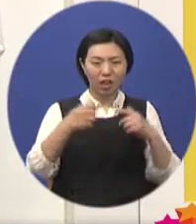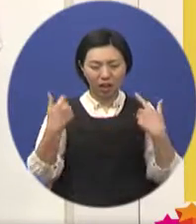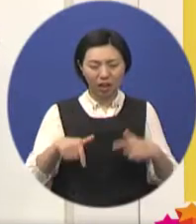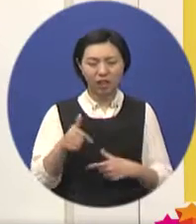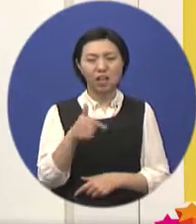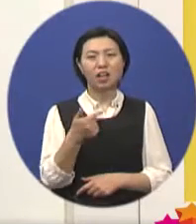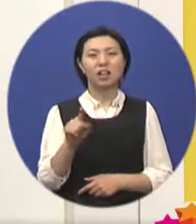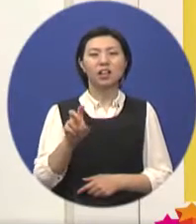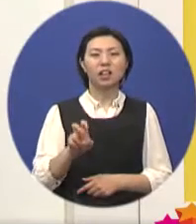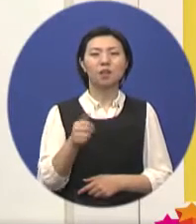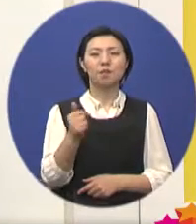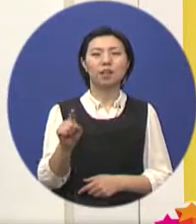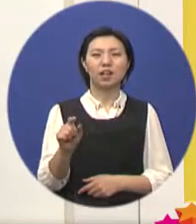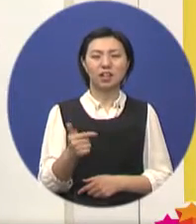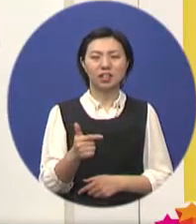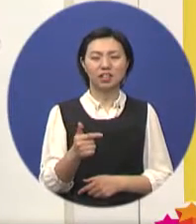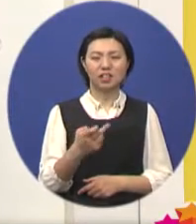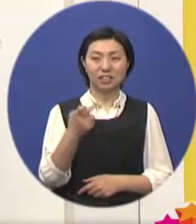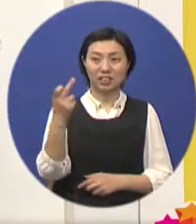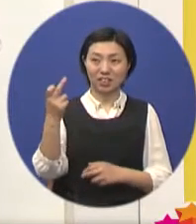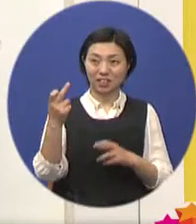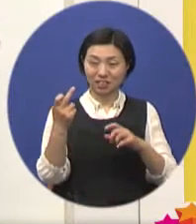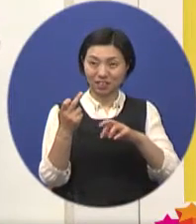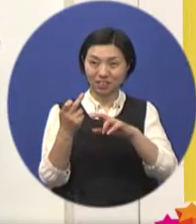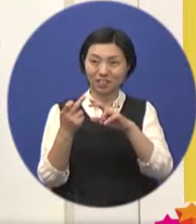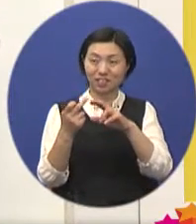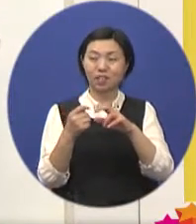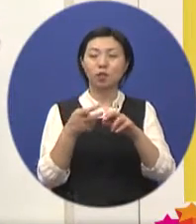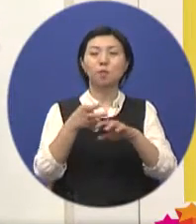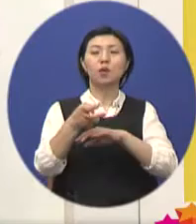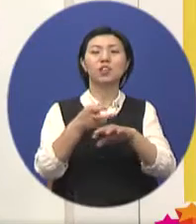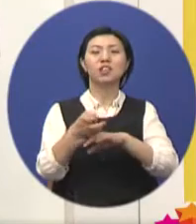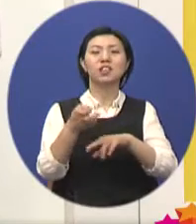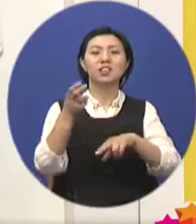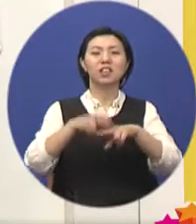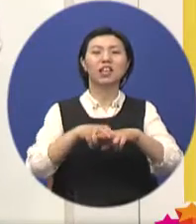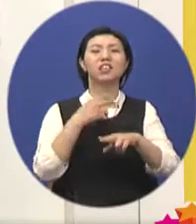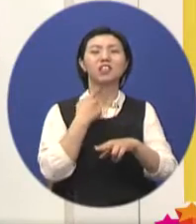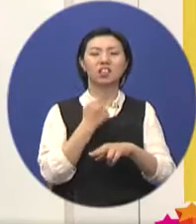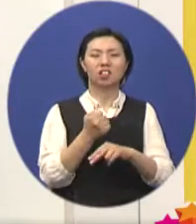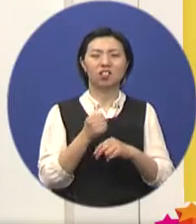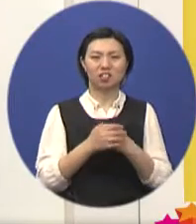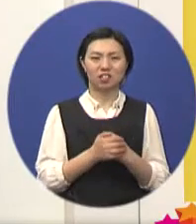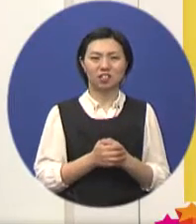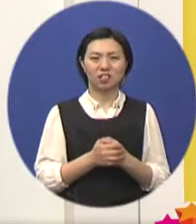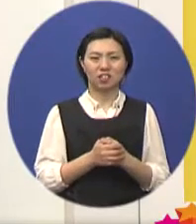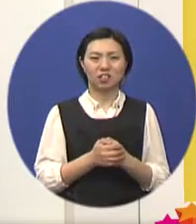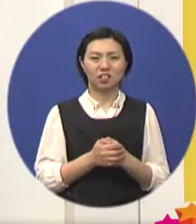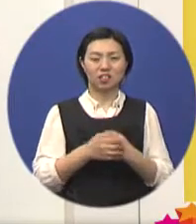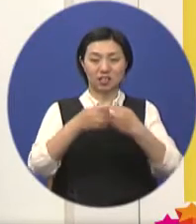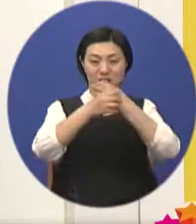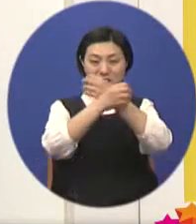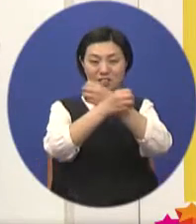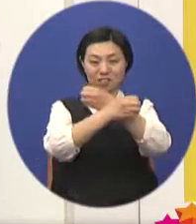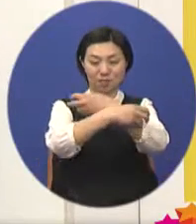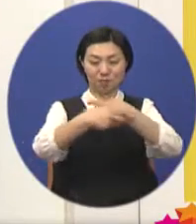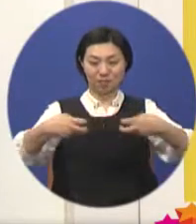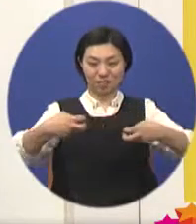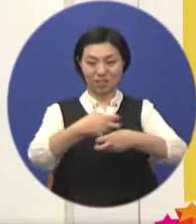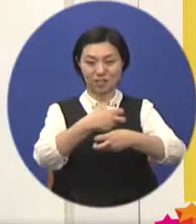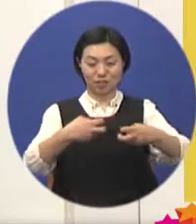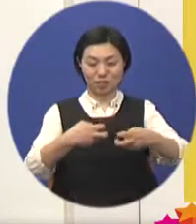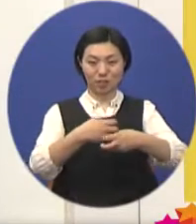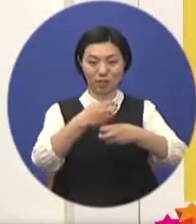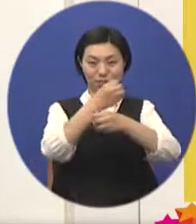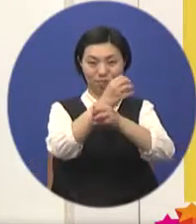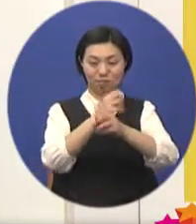타셔서 그랬어요. 예, 좀 나가만 있어요. 요 저게 저 그 길 건너서 건너서. 예,